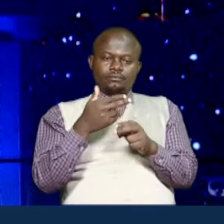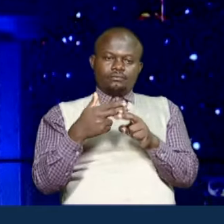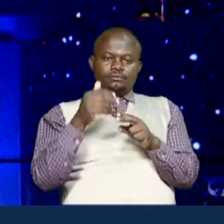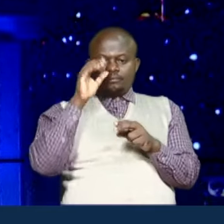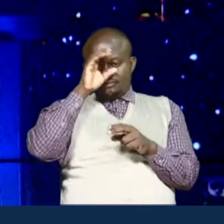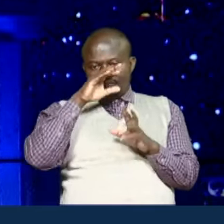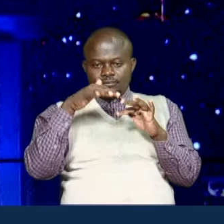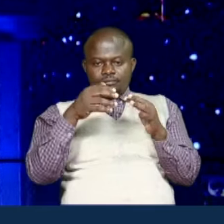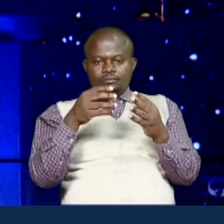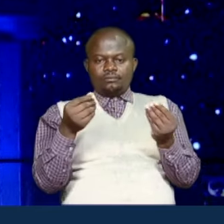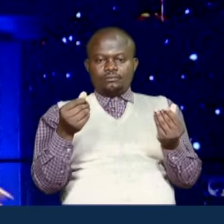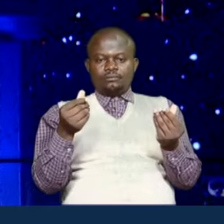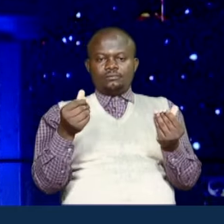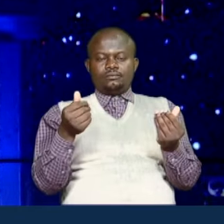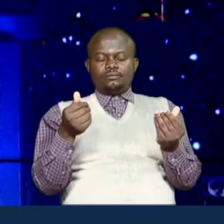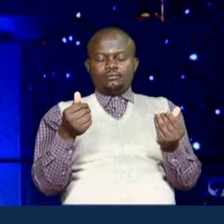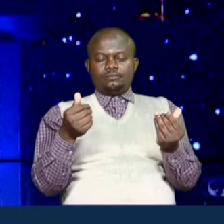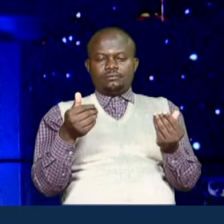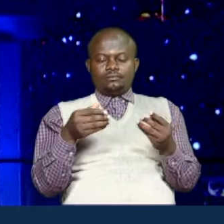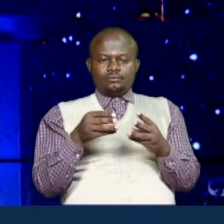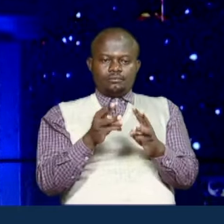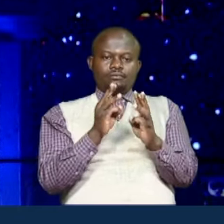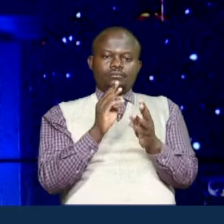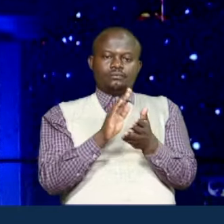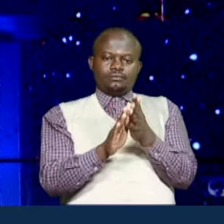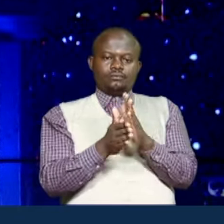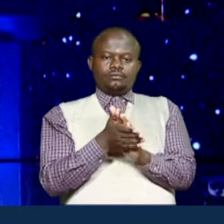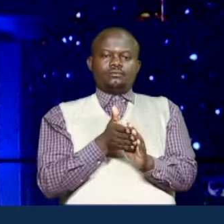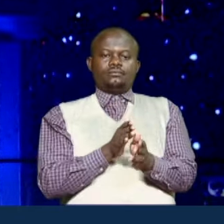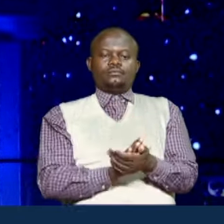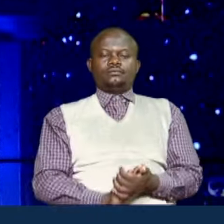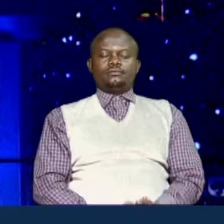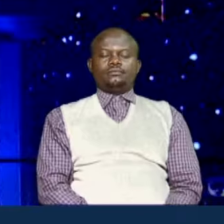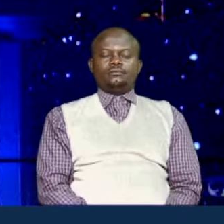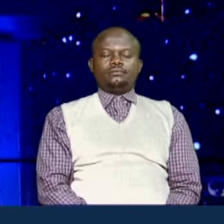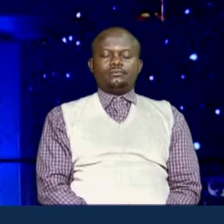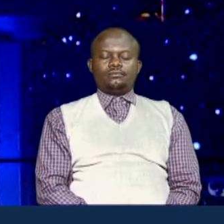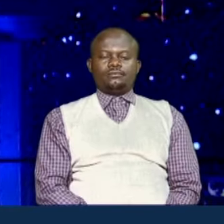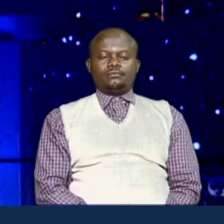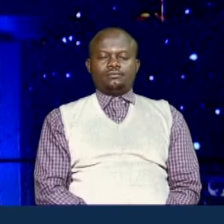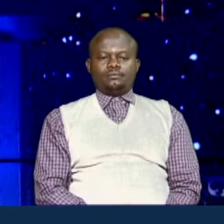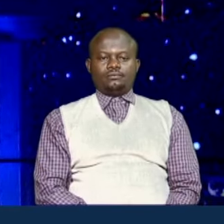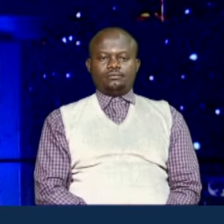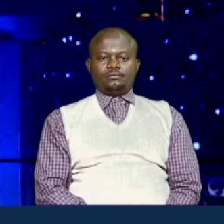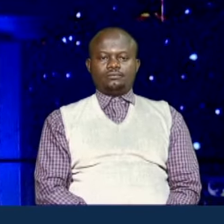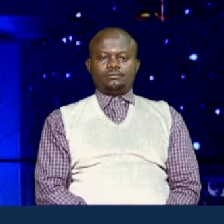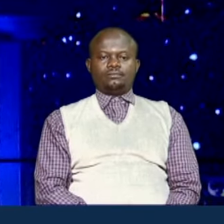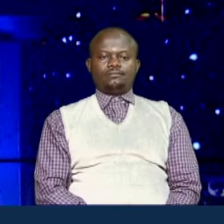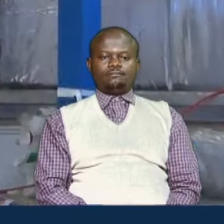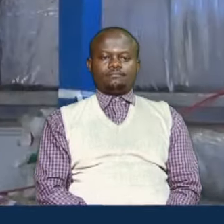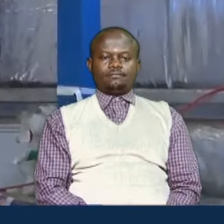gushakirwa umuti urambye. Mugenzi wacu Shadia Uwitonze Providence yarahatubereye.